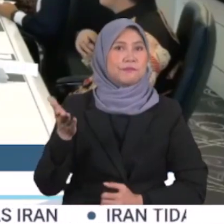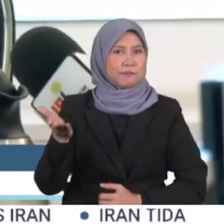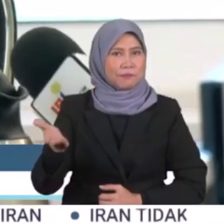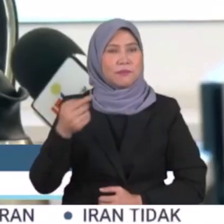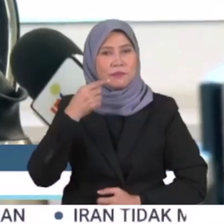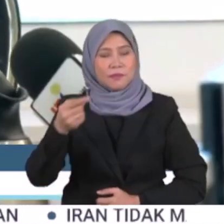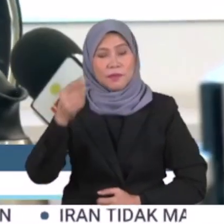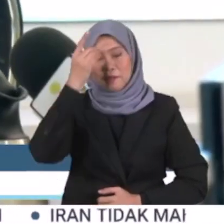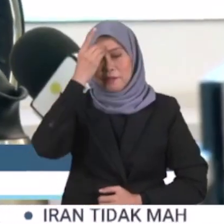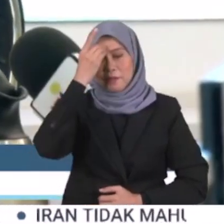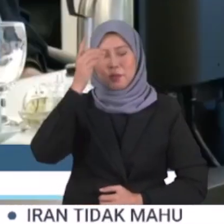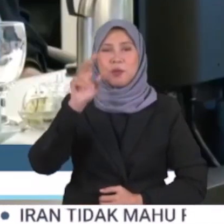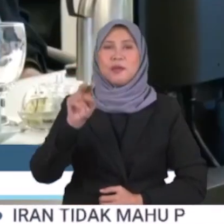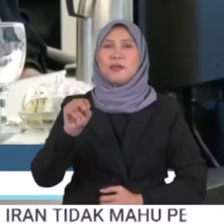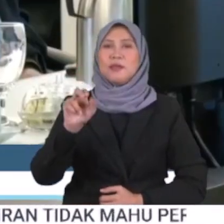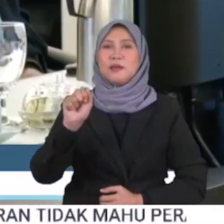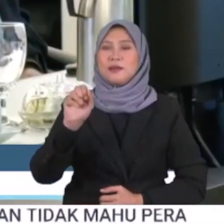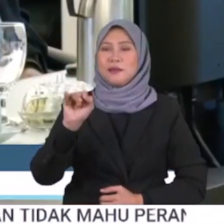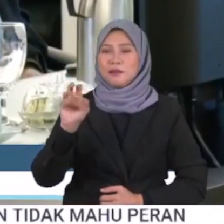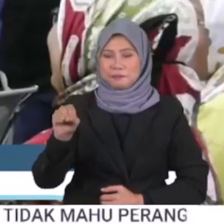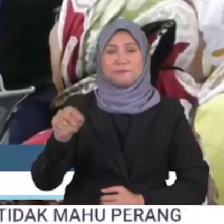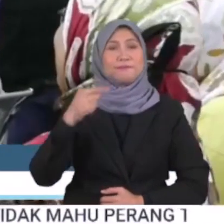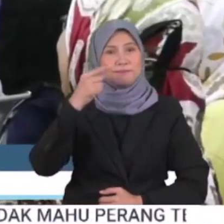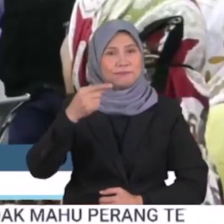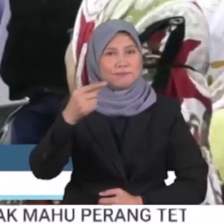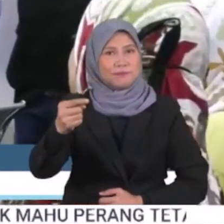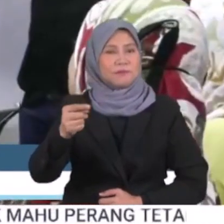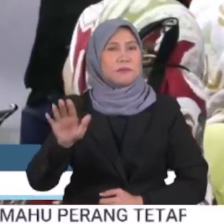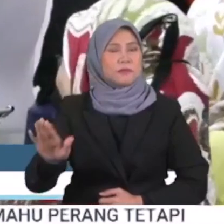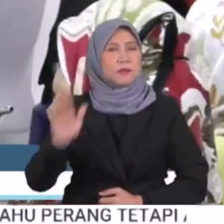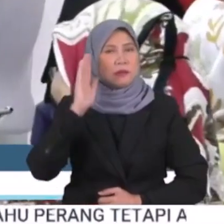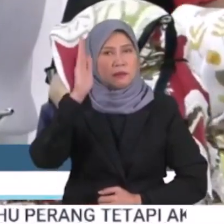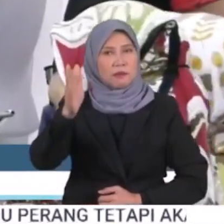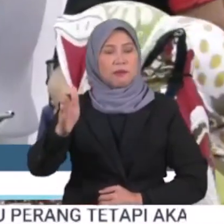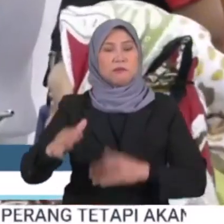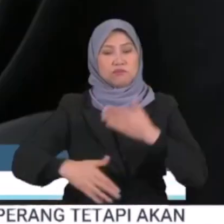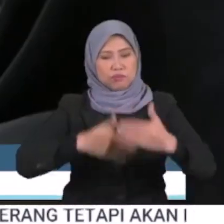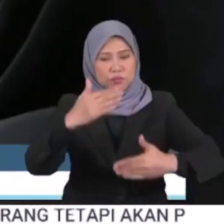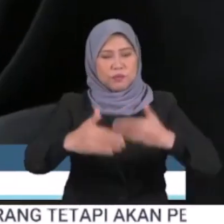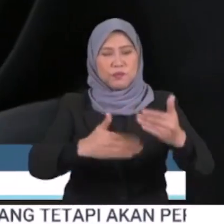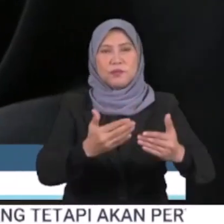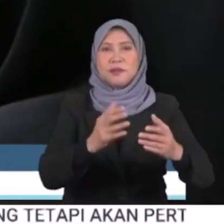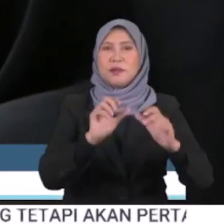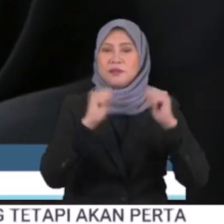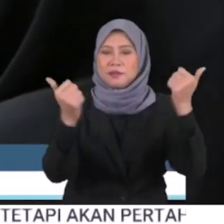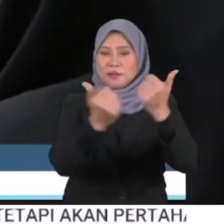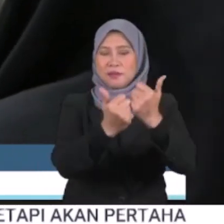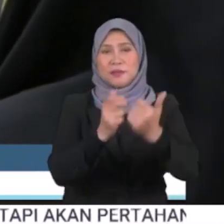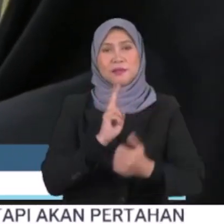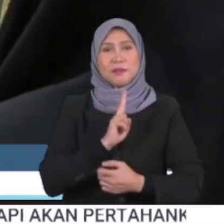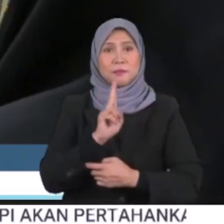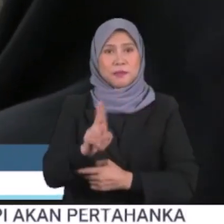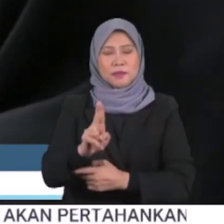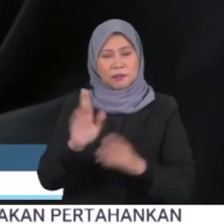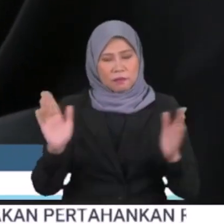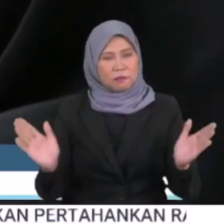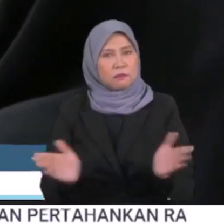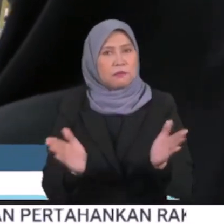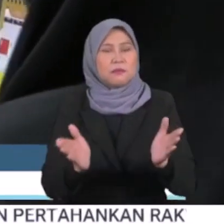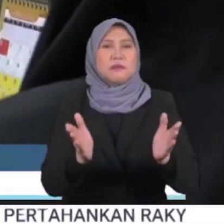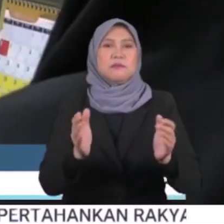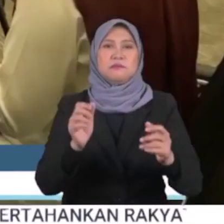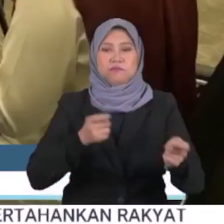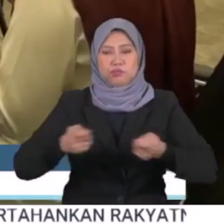Agama, Datuk Dr. Muhammad Naim Mokhtar berkata ia akan dilaksana oleh setiap agensi agama dengan mengamalkan